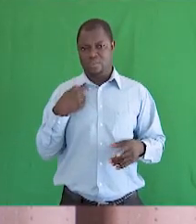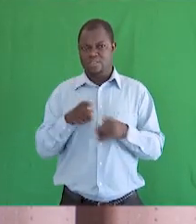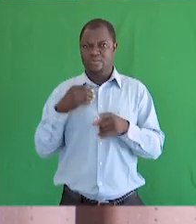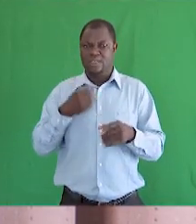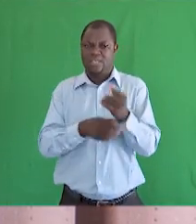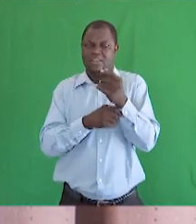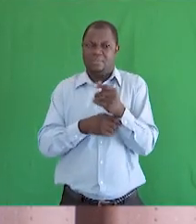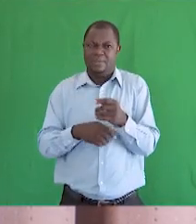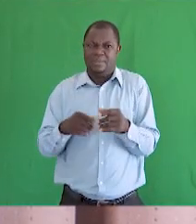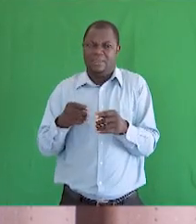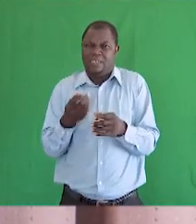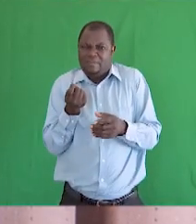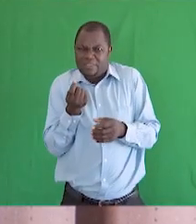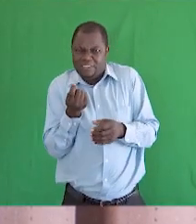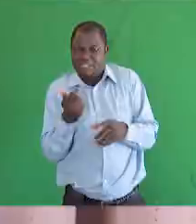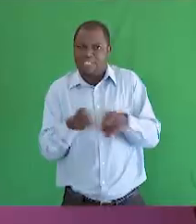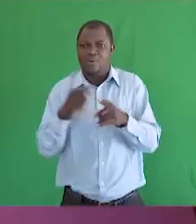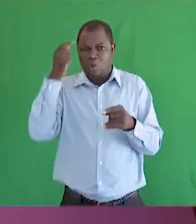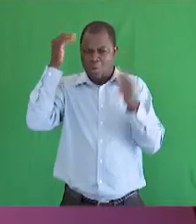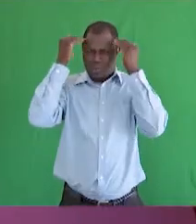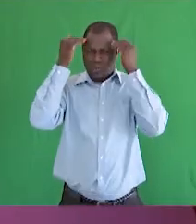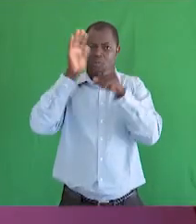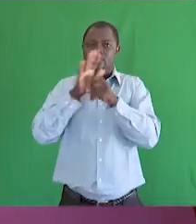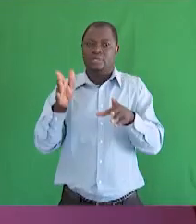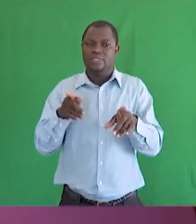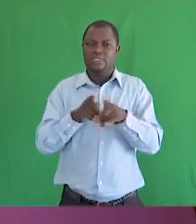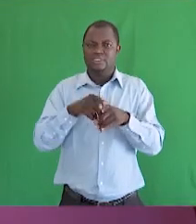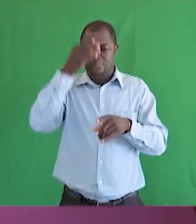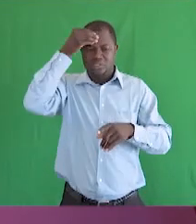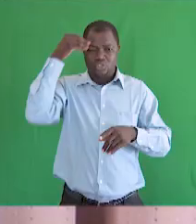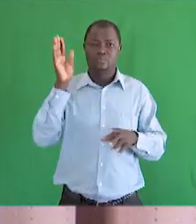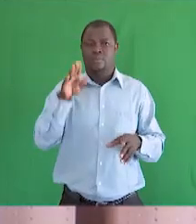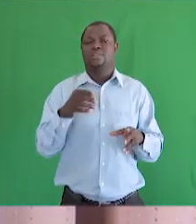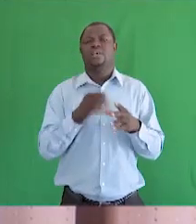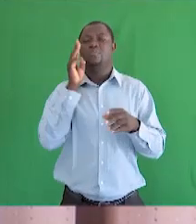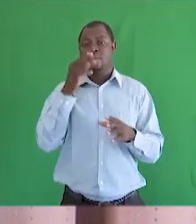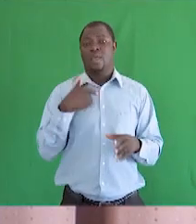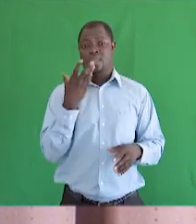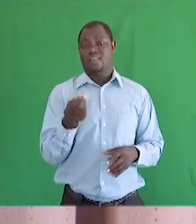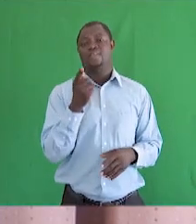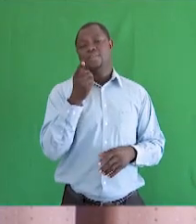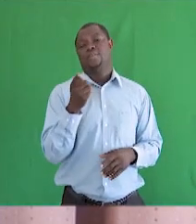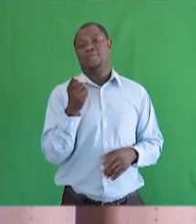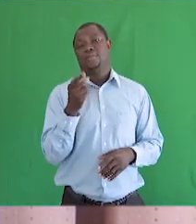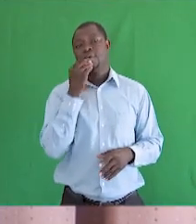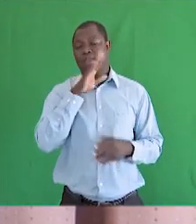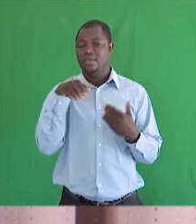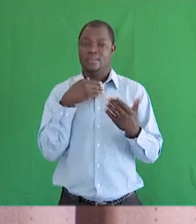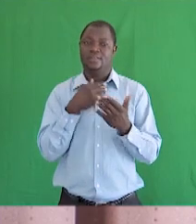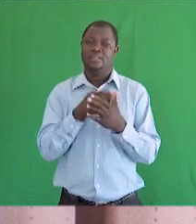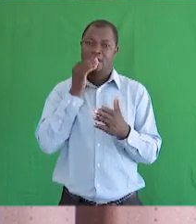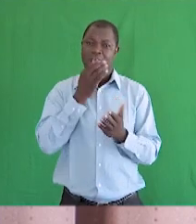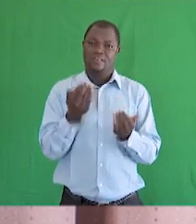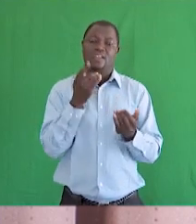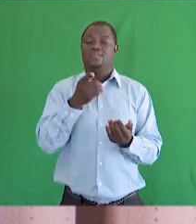zvishoma ndakuziya zvakawanda zviri mupfungwa kuremara ihondo yatinayo Mashoko makuku tuari